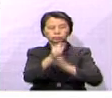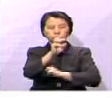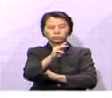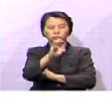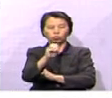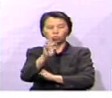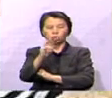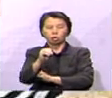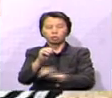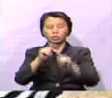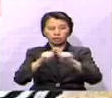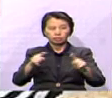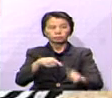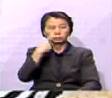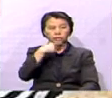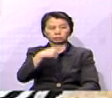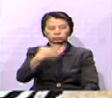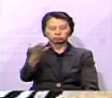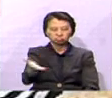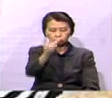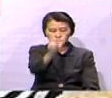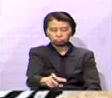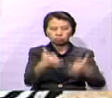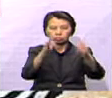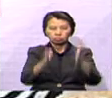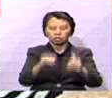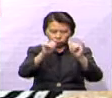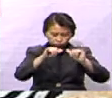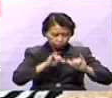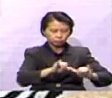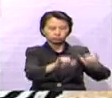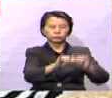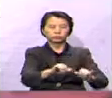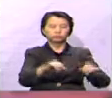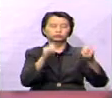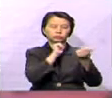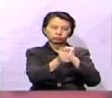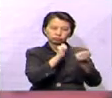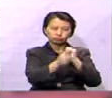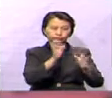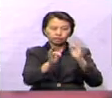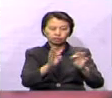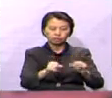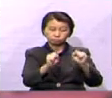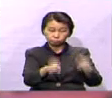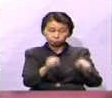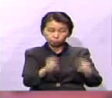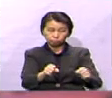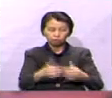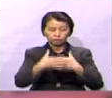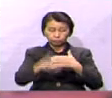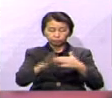mom bagaimanapun berkata hafifi masih boleh meneruskan Karia sekiranya masih berkemuanukan